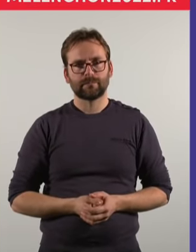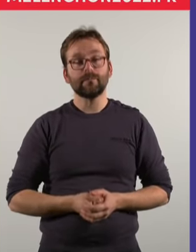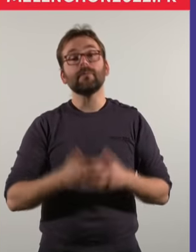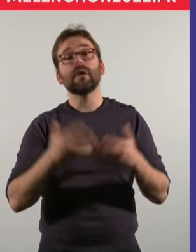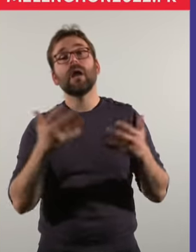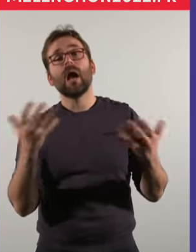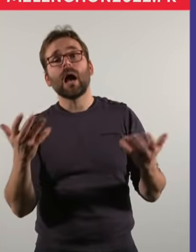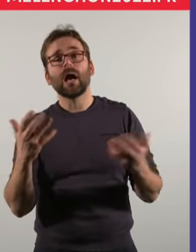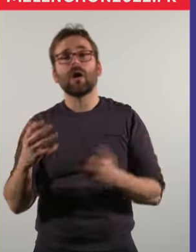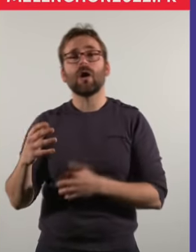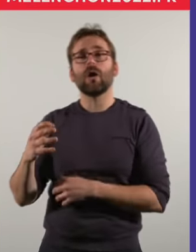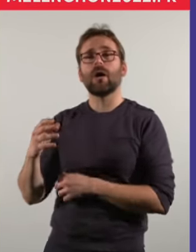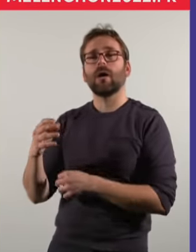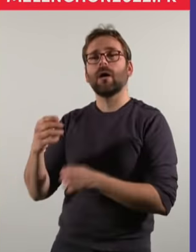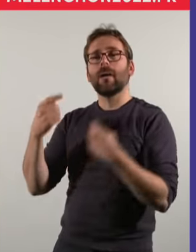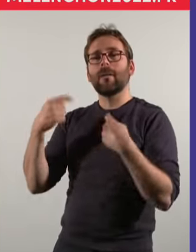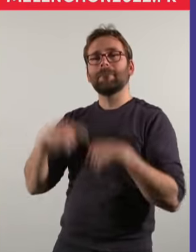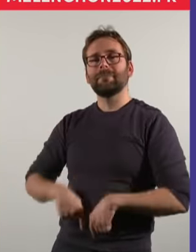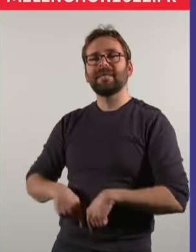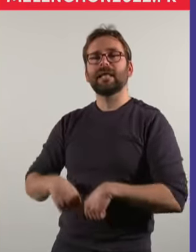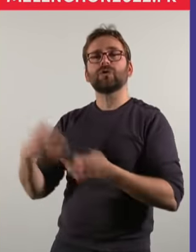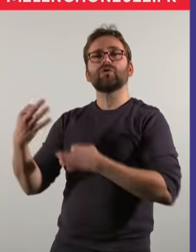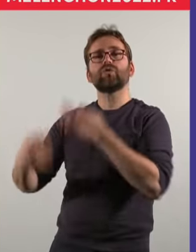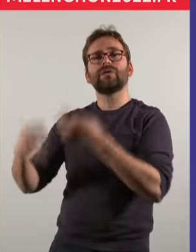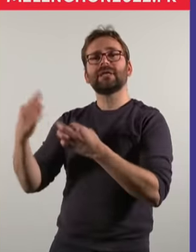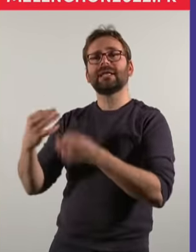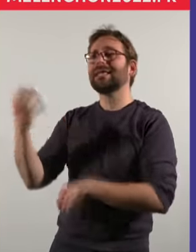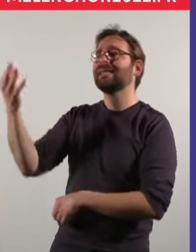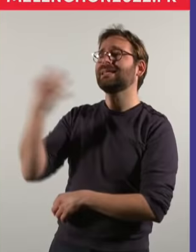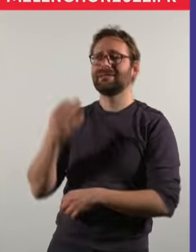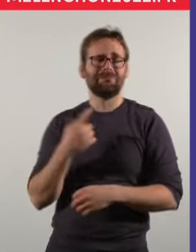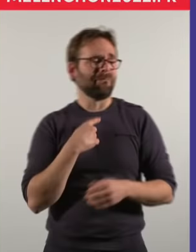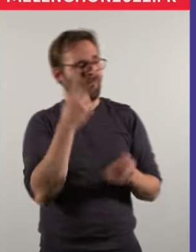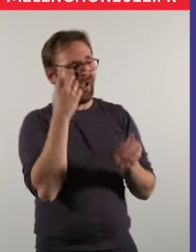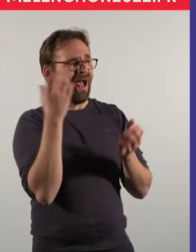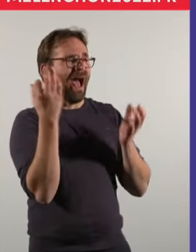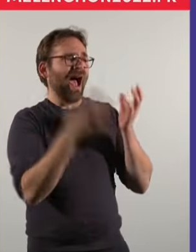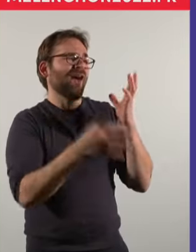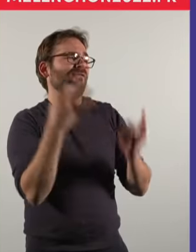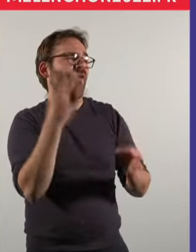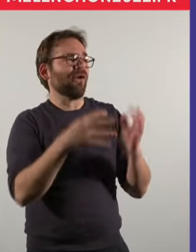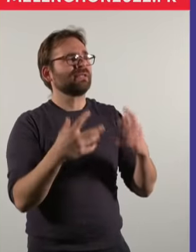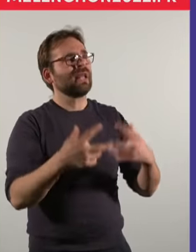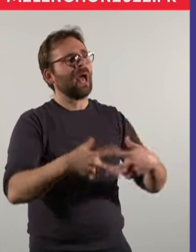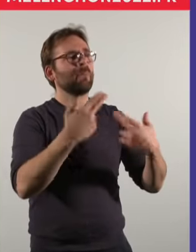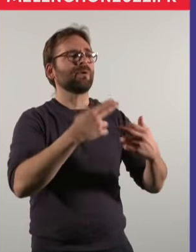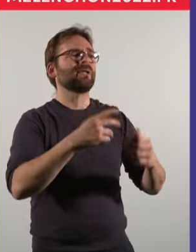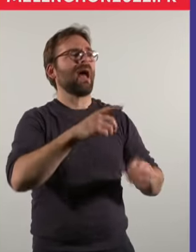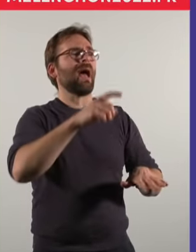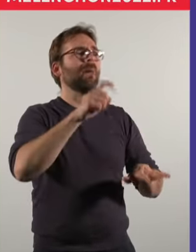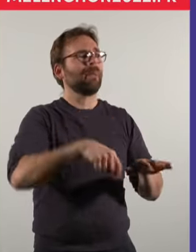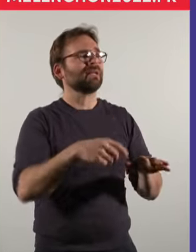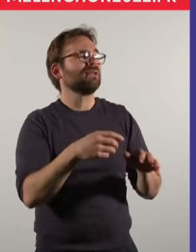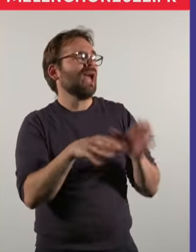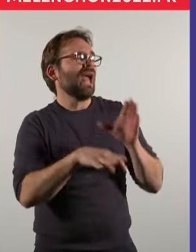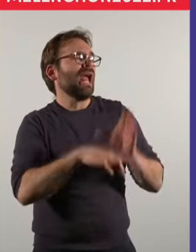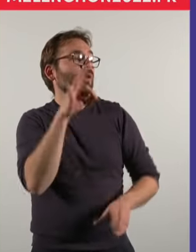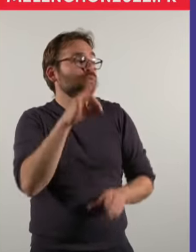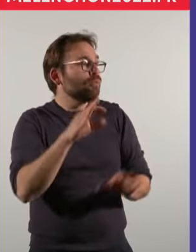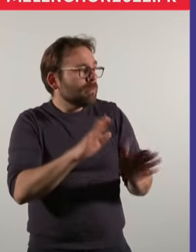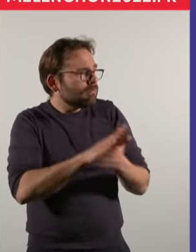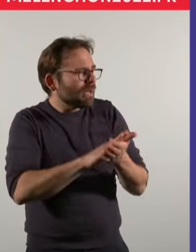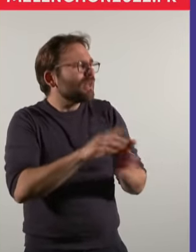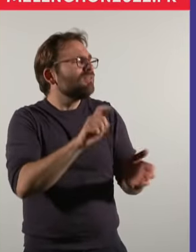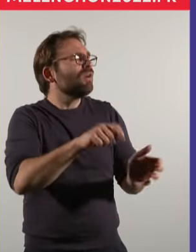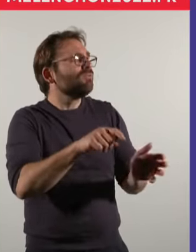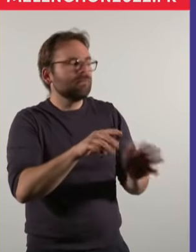Alors Dupond-Moretti a dit « Ah, vous êtes en train d'inventer le mandat impératif, un élu, il doit pouvoir. » Il doit